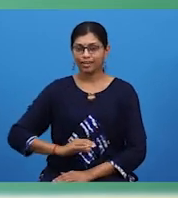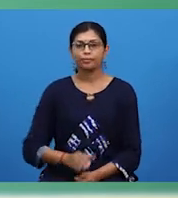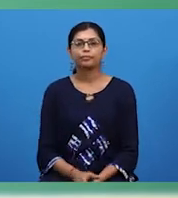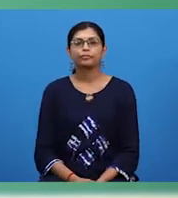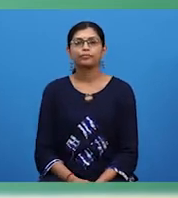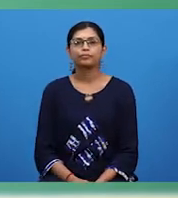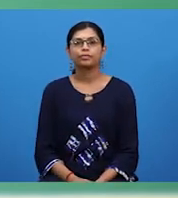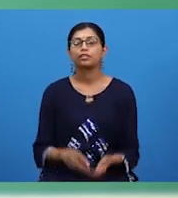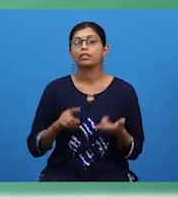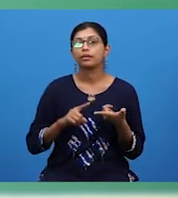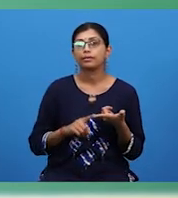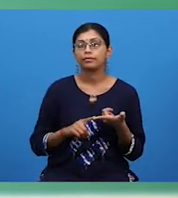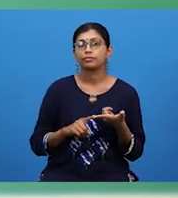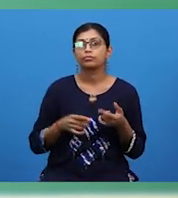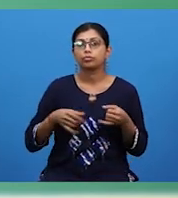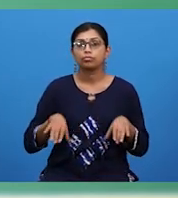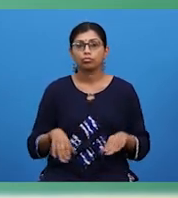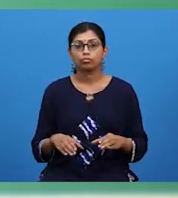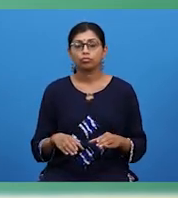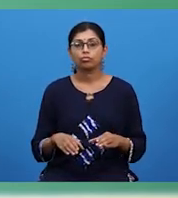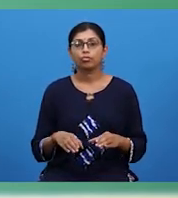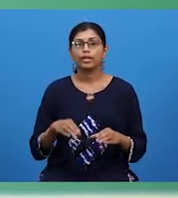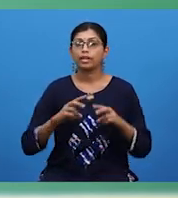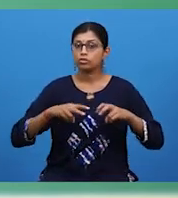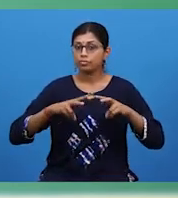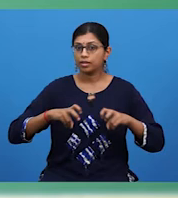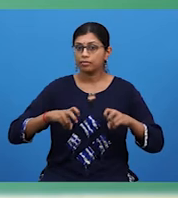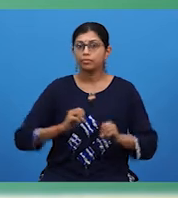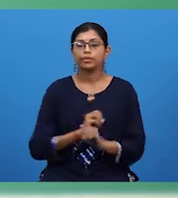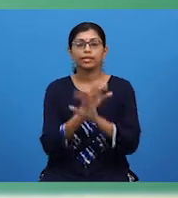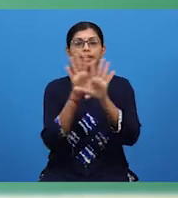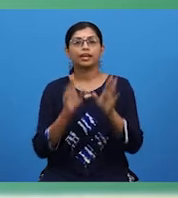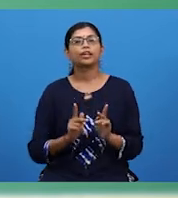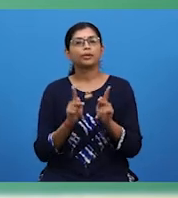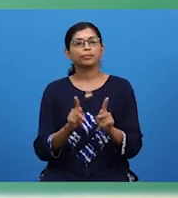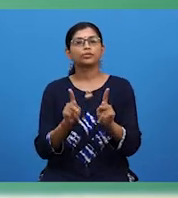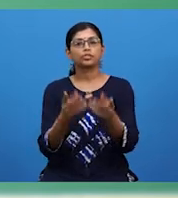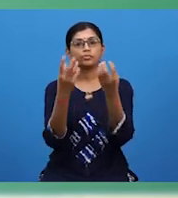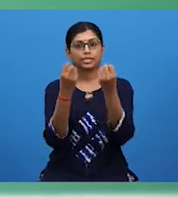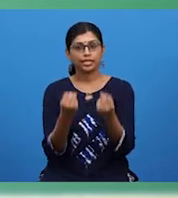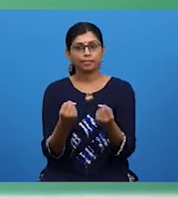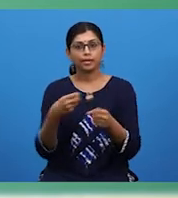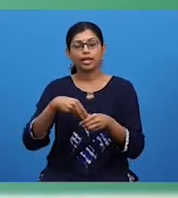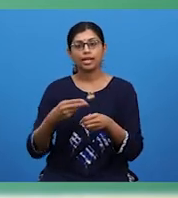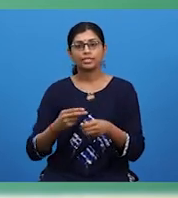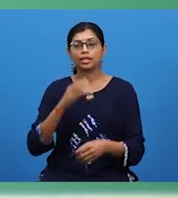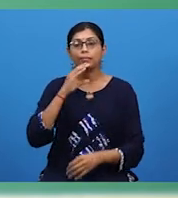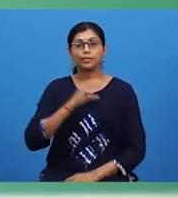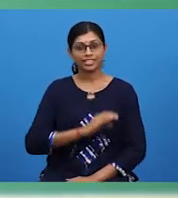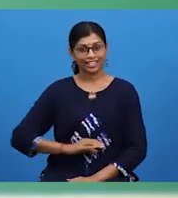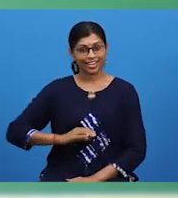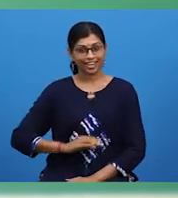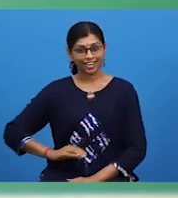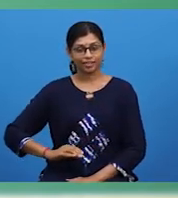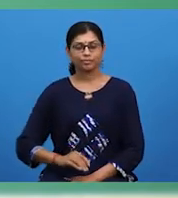Kedua, menjalankan eksperimen bagi menerangkan proses penyerapan hasil pencernaan. Dan yang